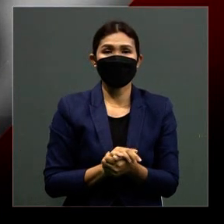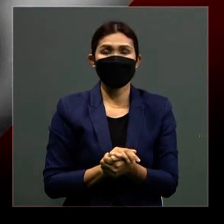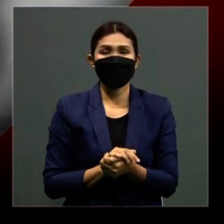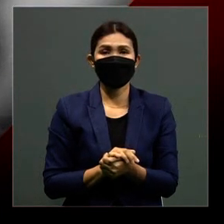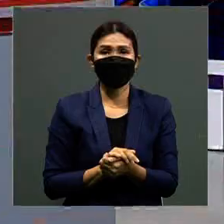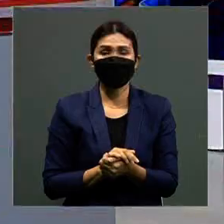ครับ